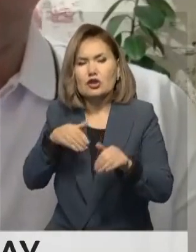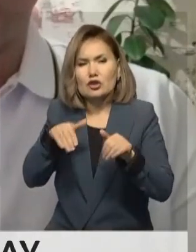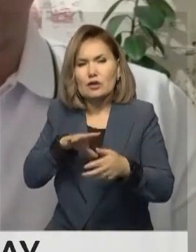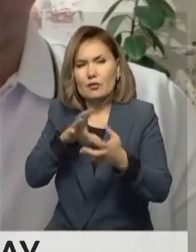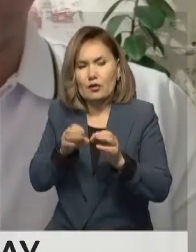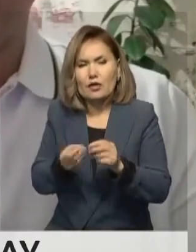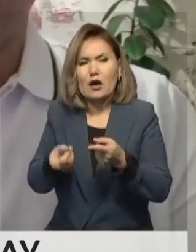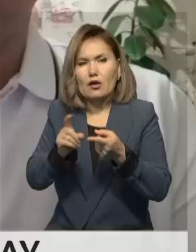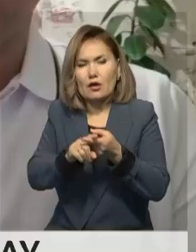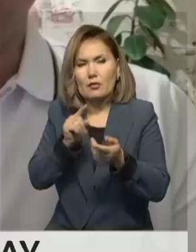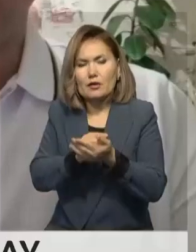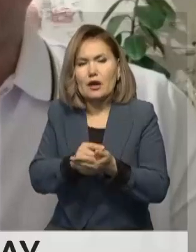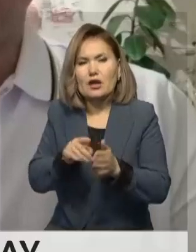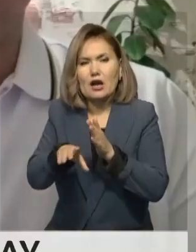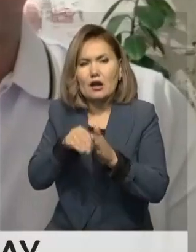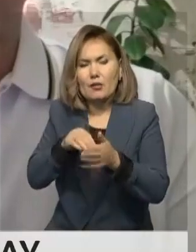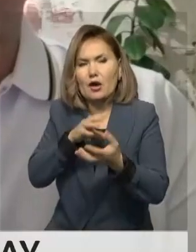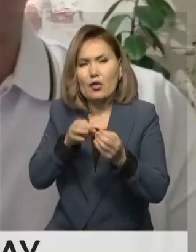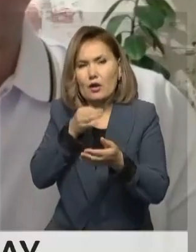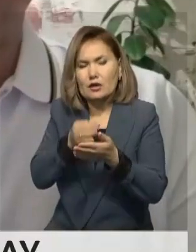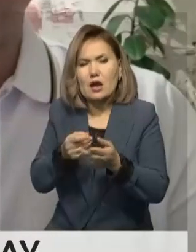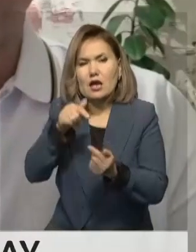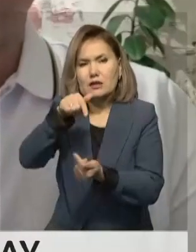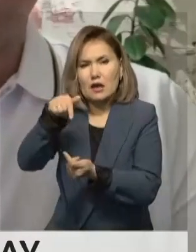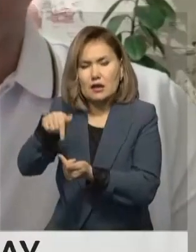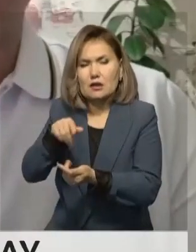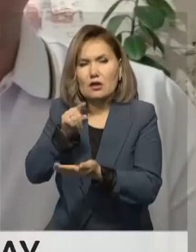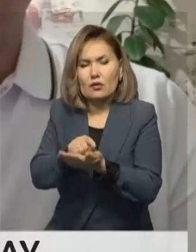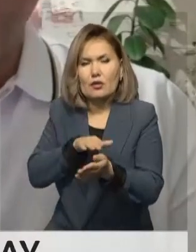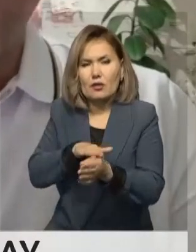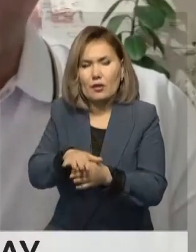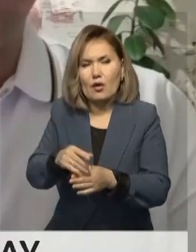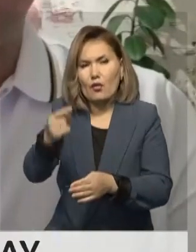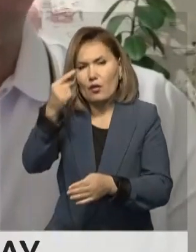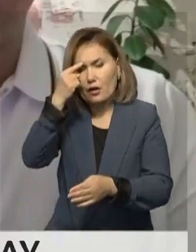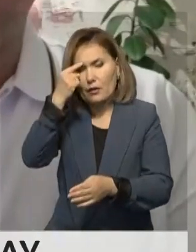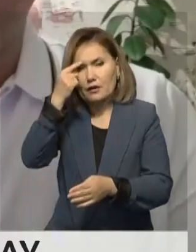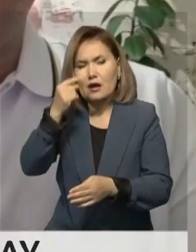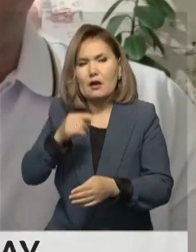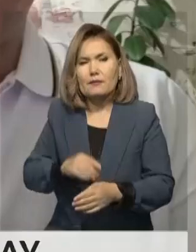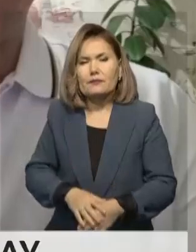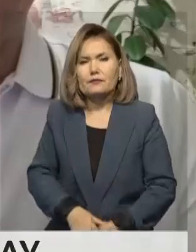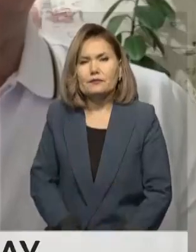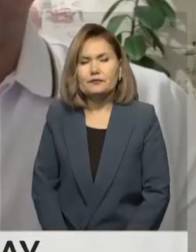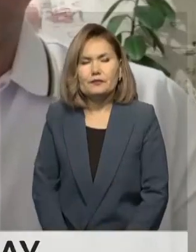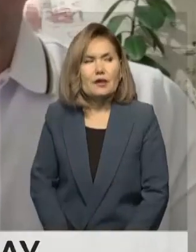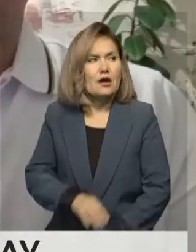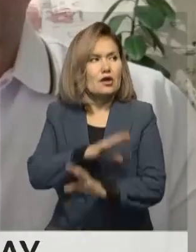Сол осы референдумның қорытындысына сәйкес іске асады деп ойлаймын өз басым.